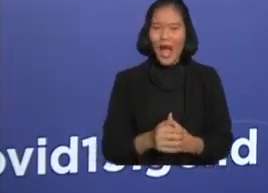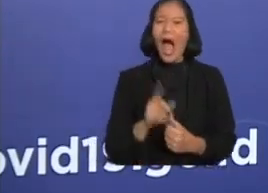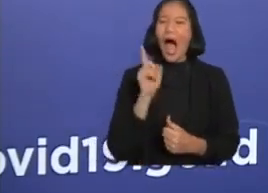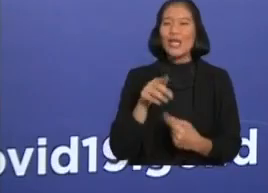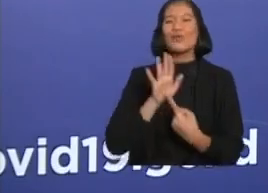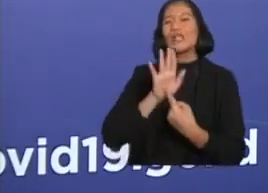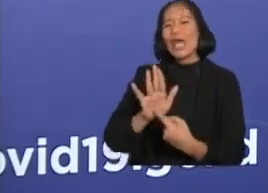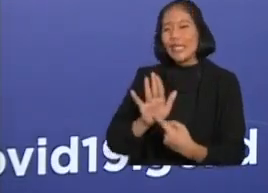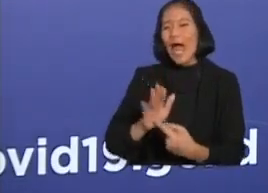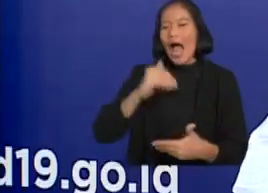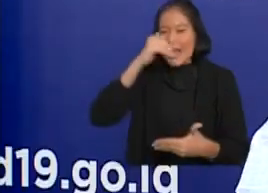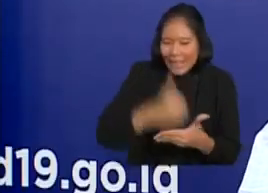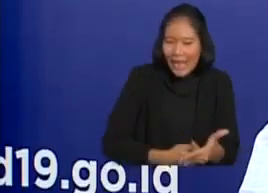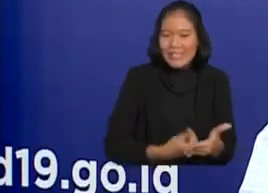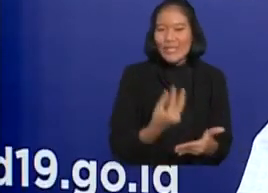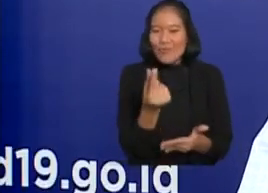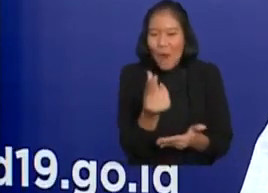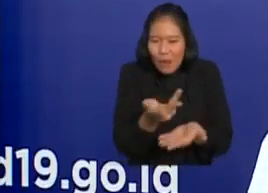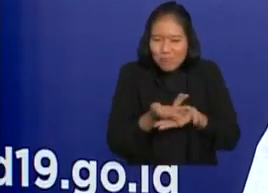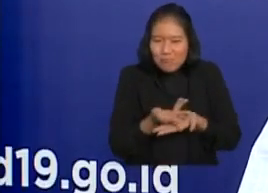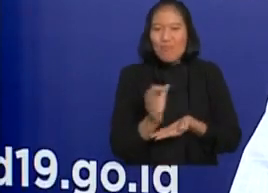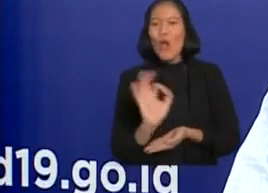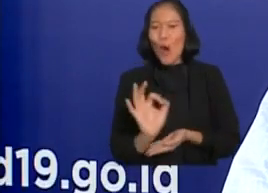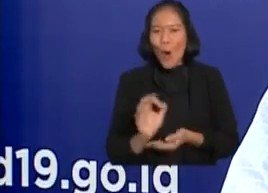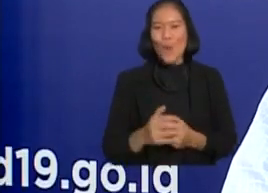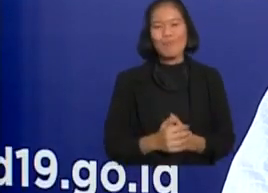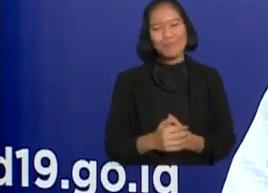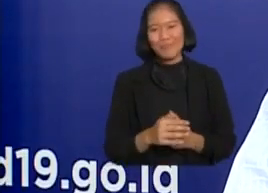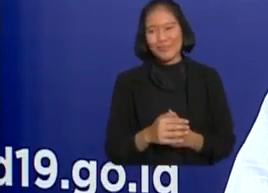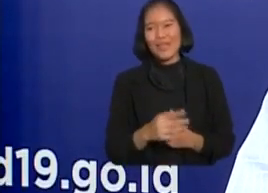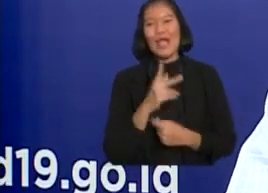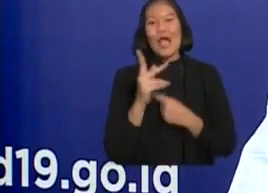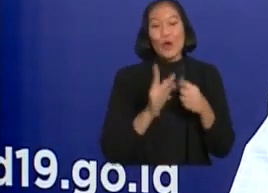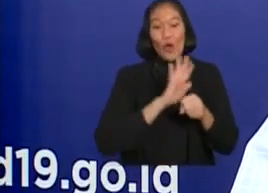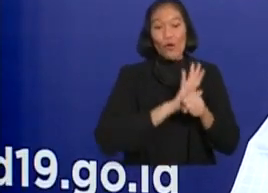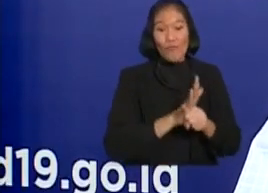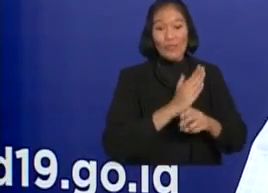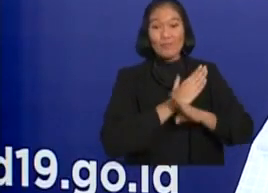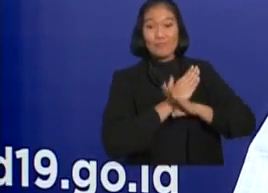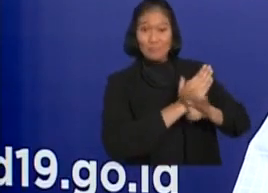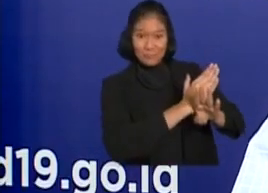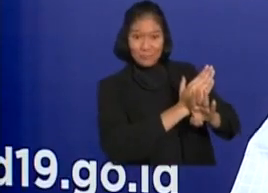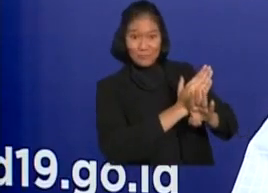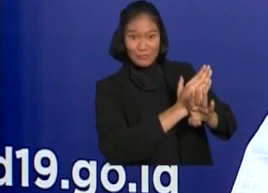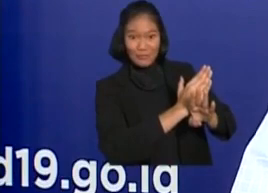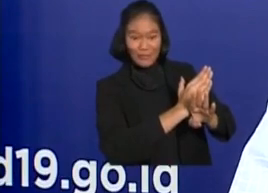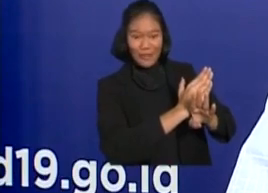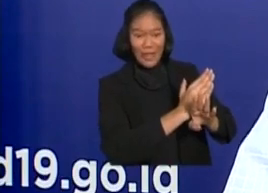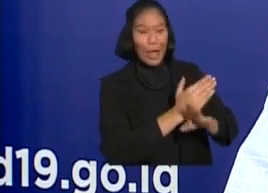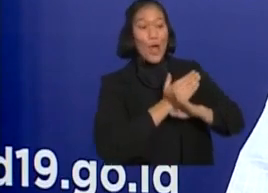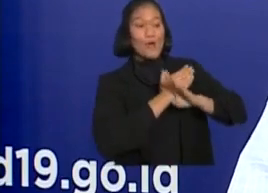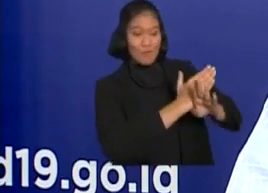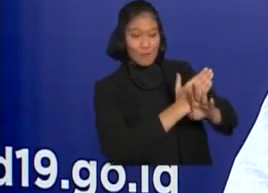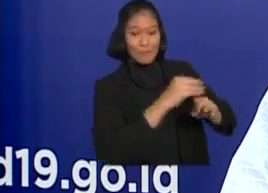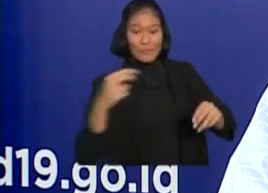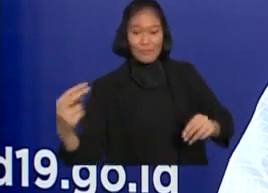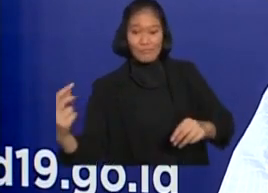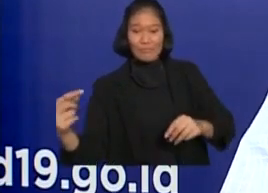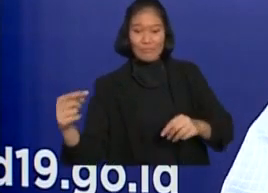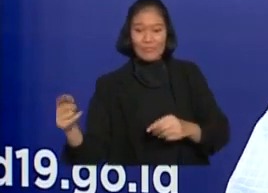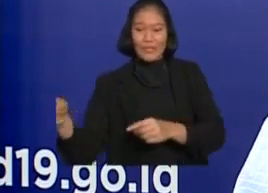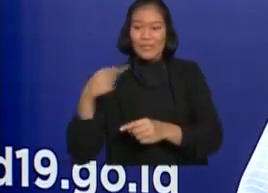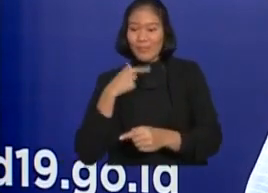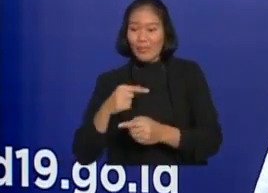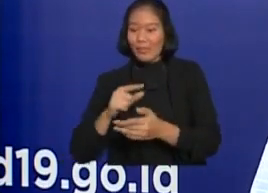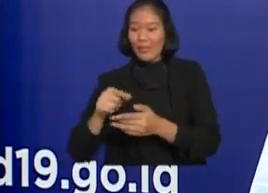datang th kalau kita terpapar kita menghindari terpapar profit jangan sampai terkapar oleh PHK